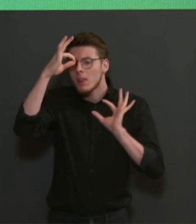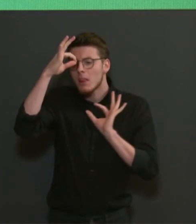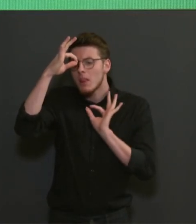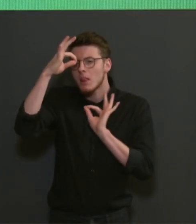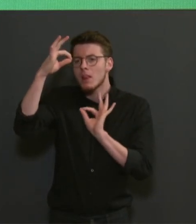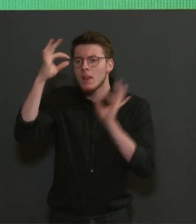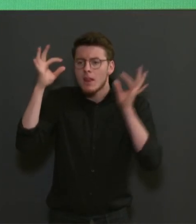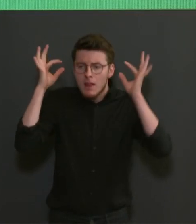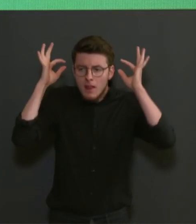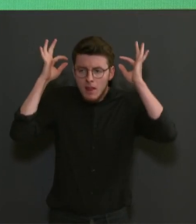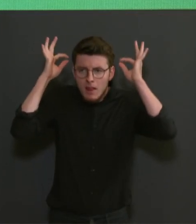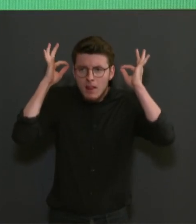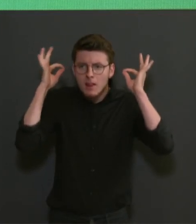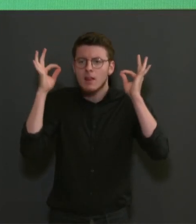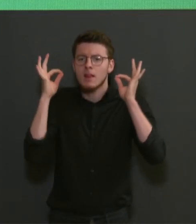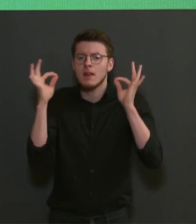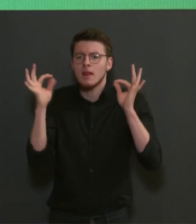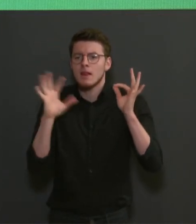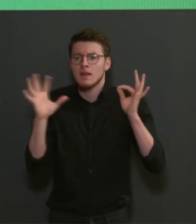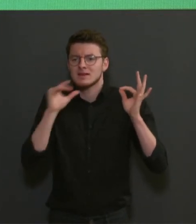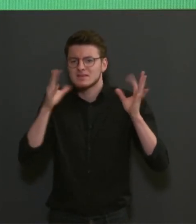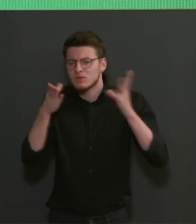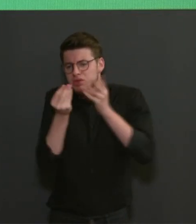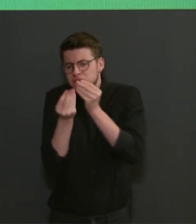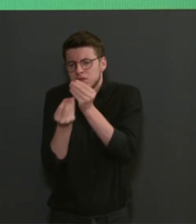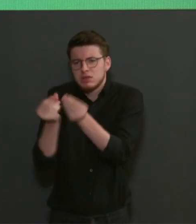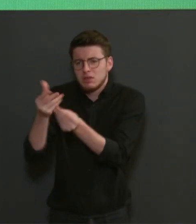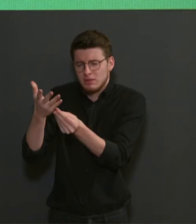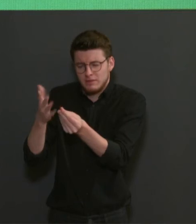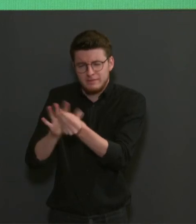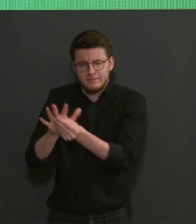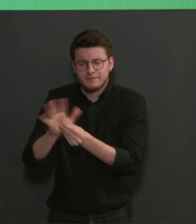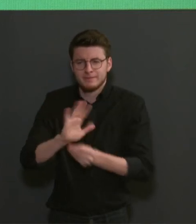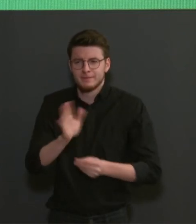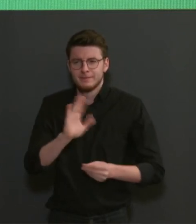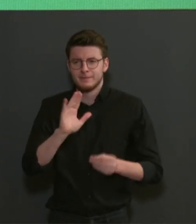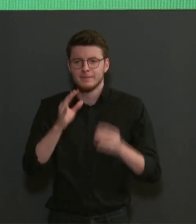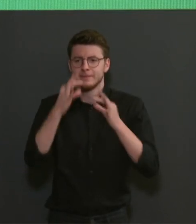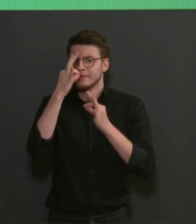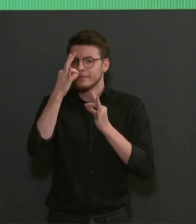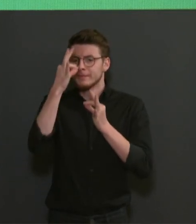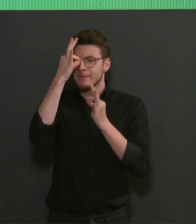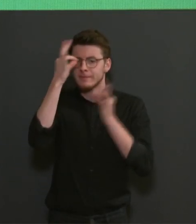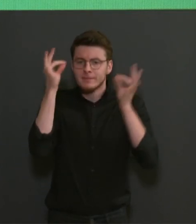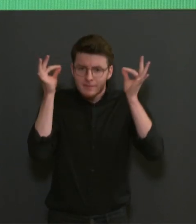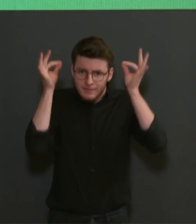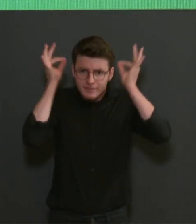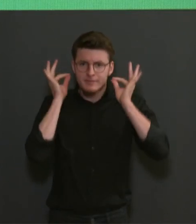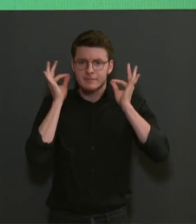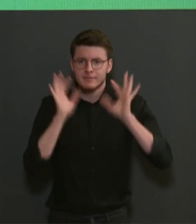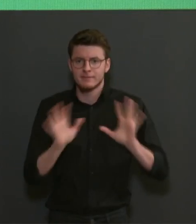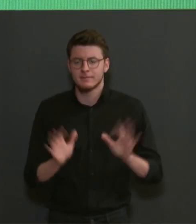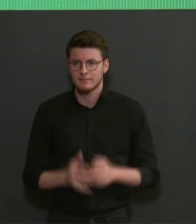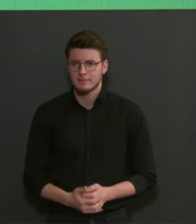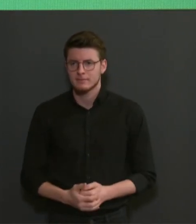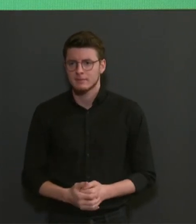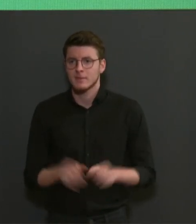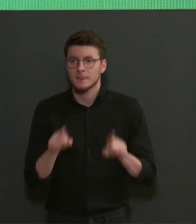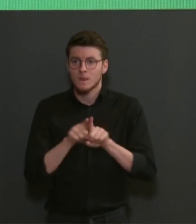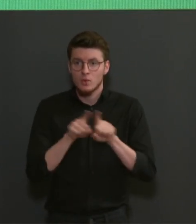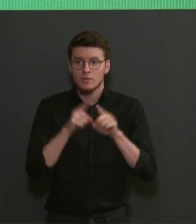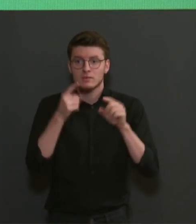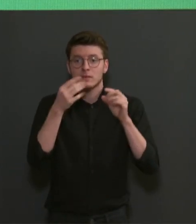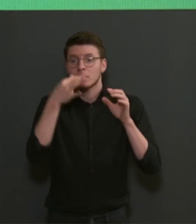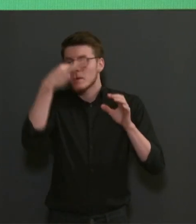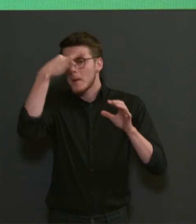aan. Zet het dus niet goed met de volle hand. Zorg dat de randen steeds goed aansluiten.